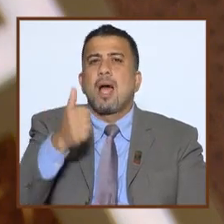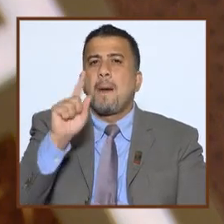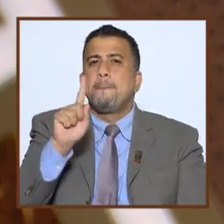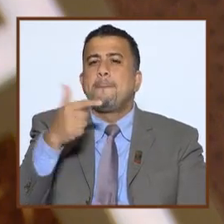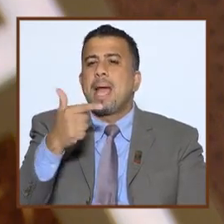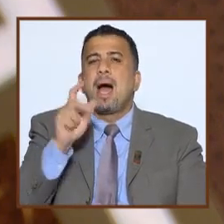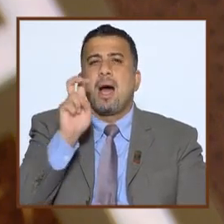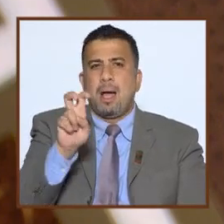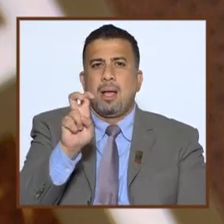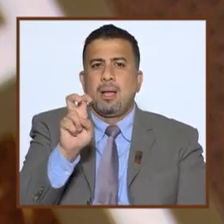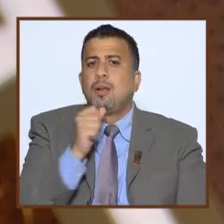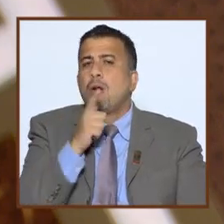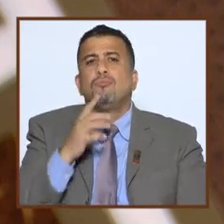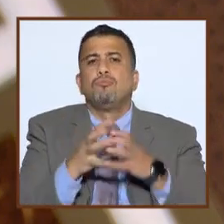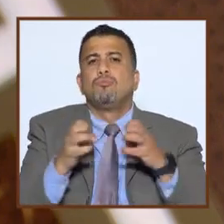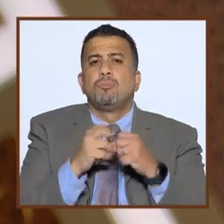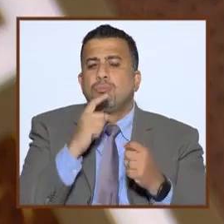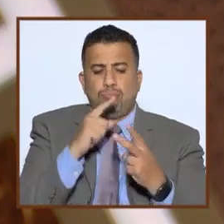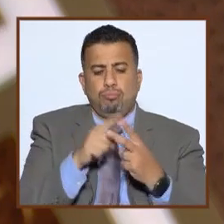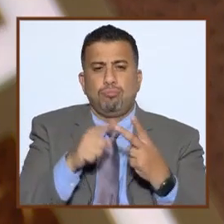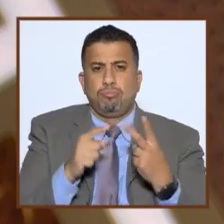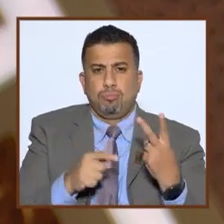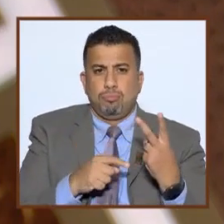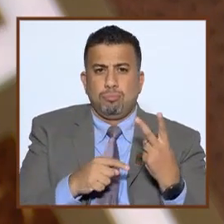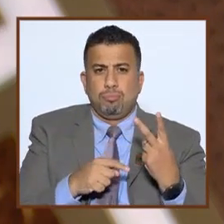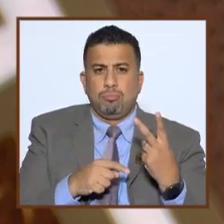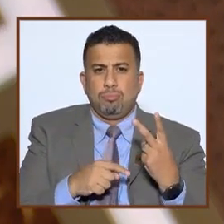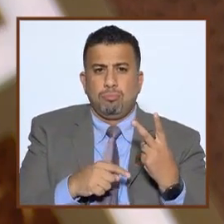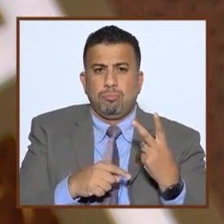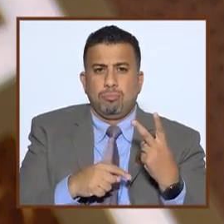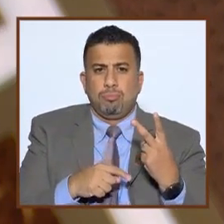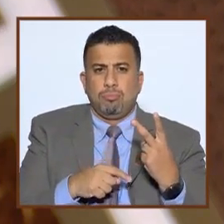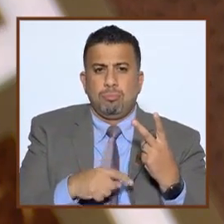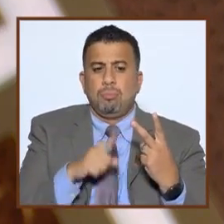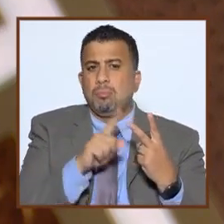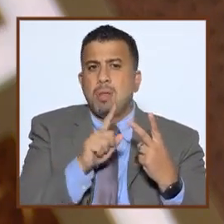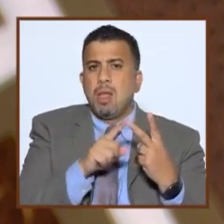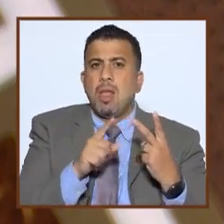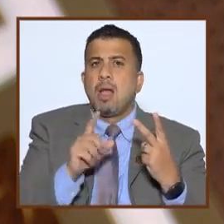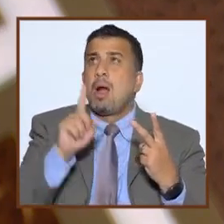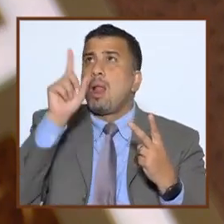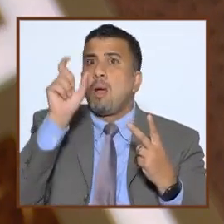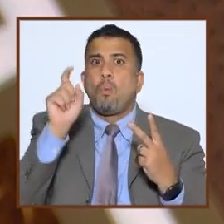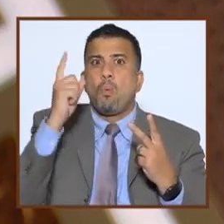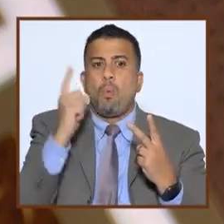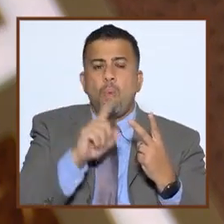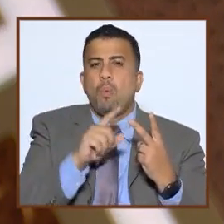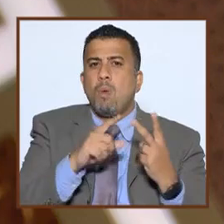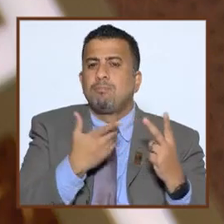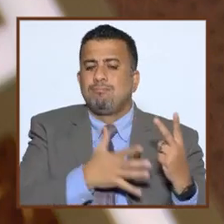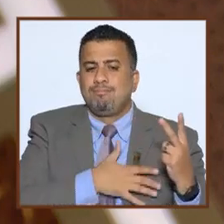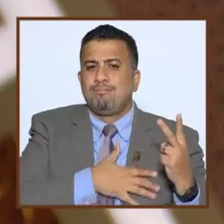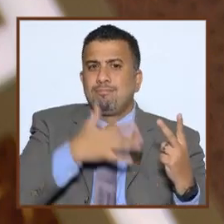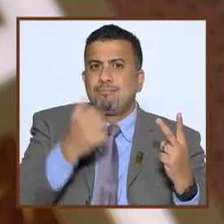التحقيق من اهل التفسير انهم قسمان القسم الاول اهل توحيد اهل توحيد ولذلك